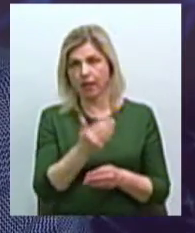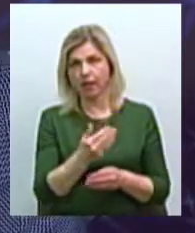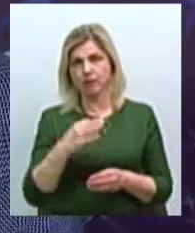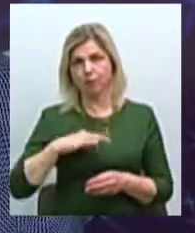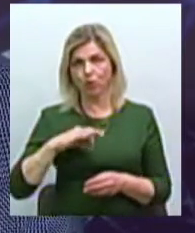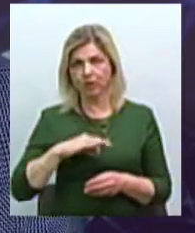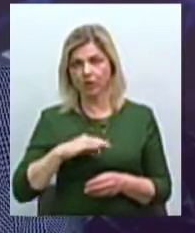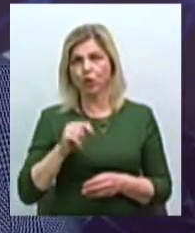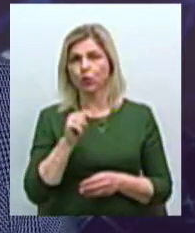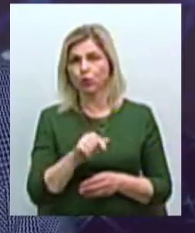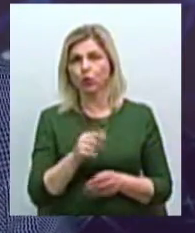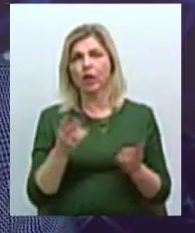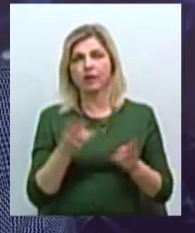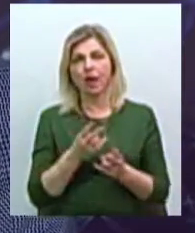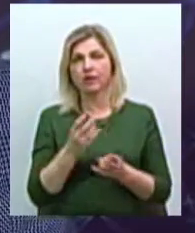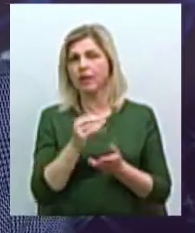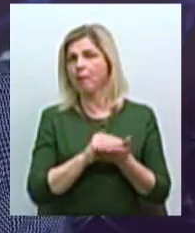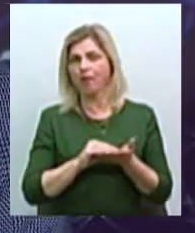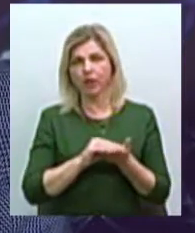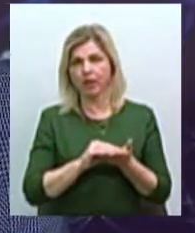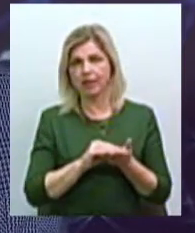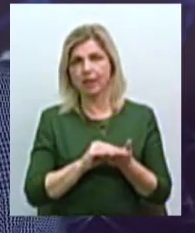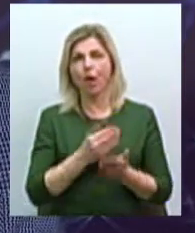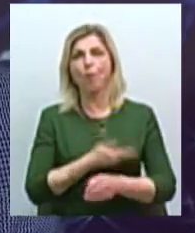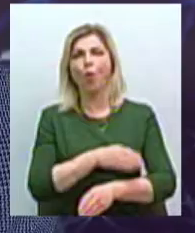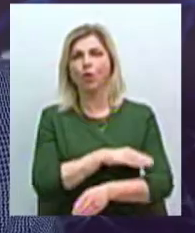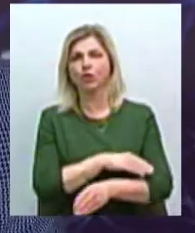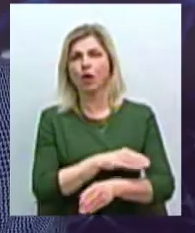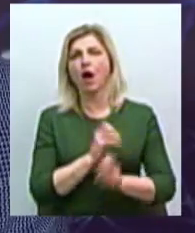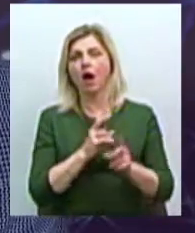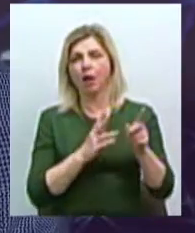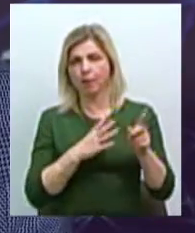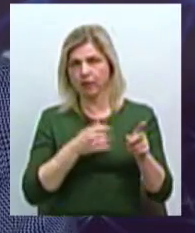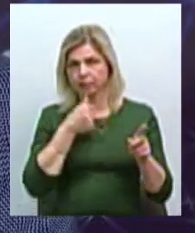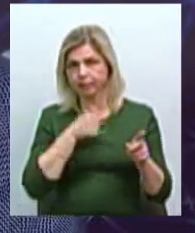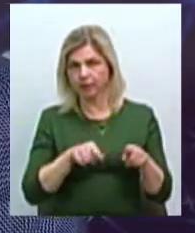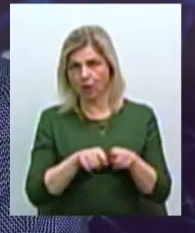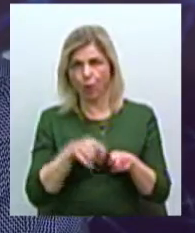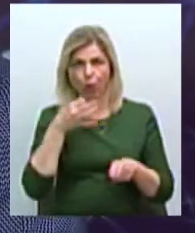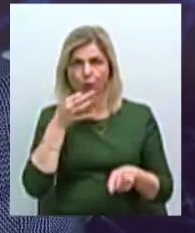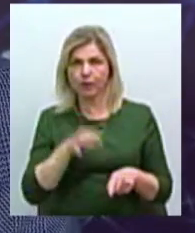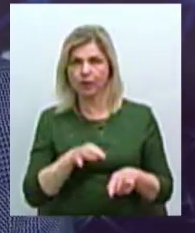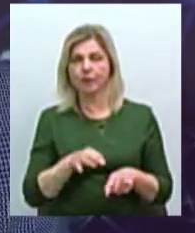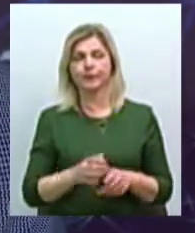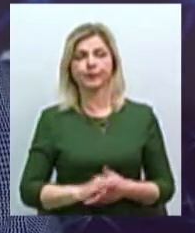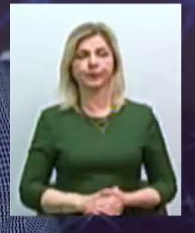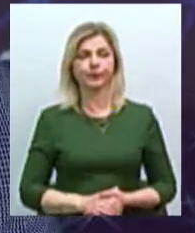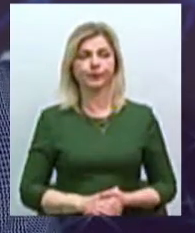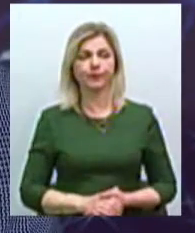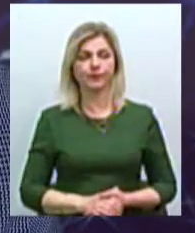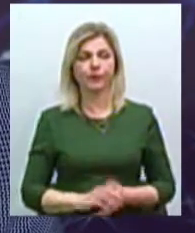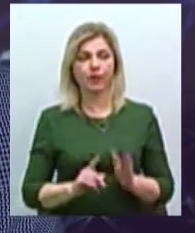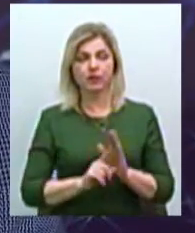Здесь нужно не повторить подвиг в кавычках Польши, которая в свое время прошла по этому пути и